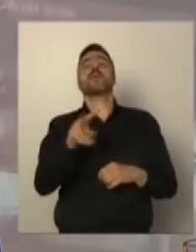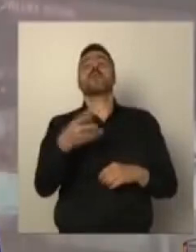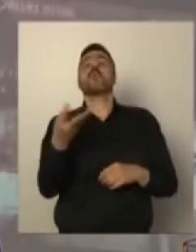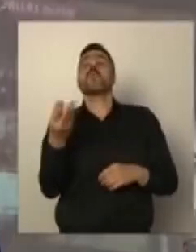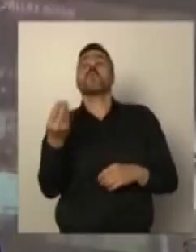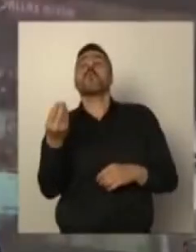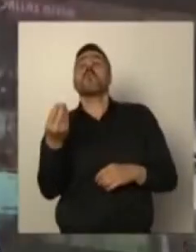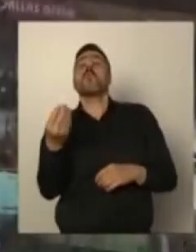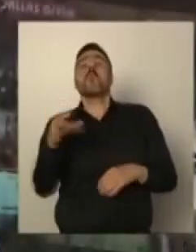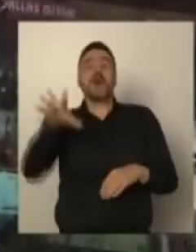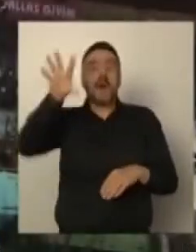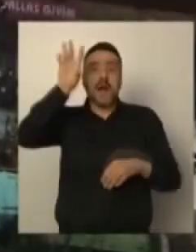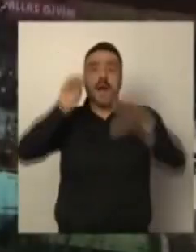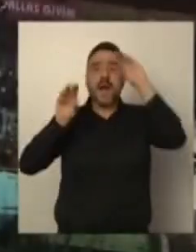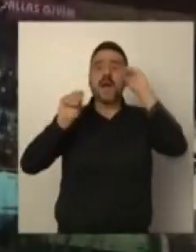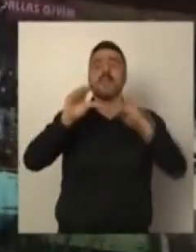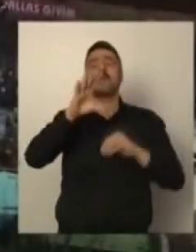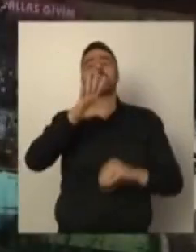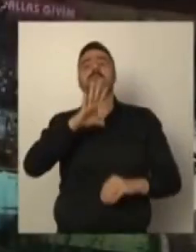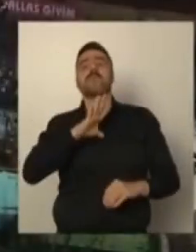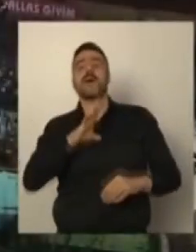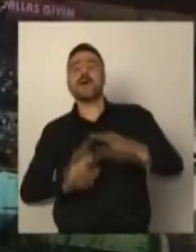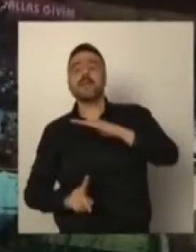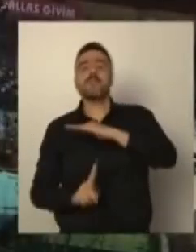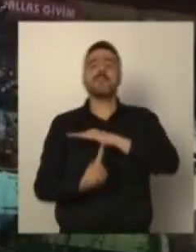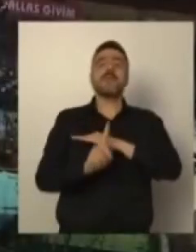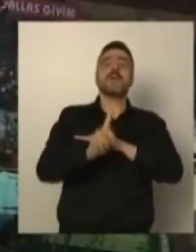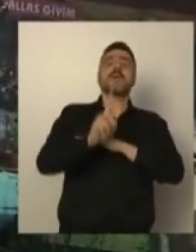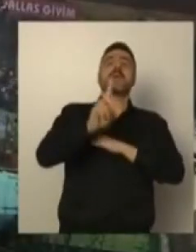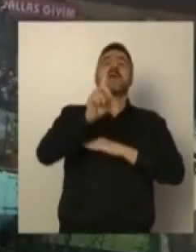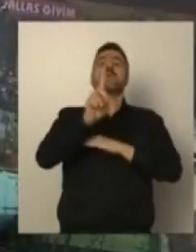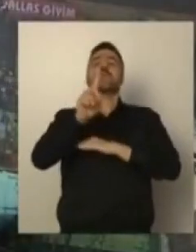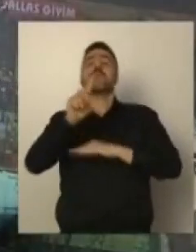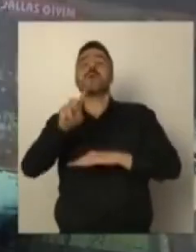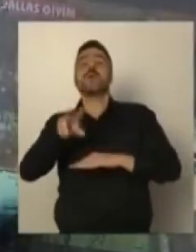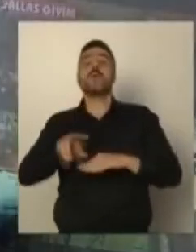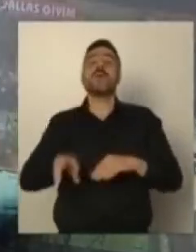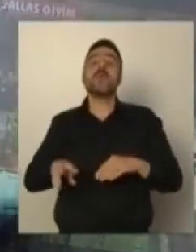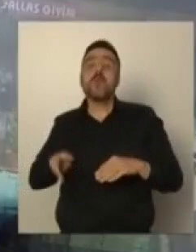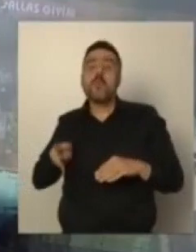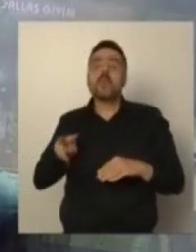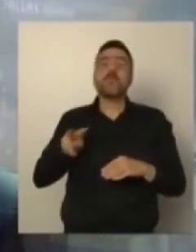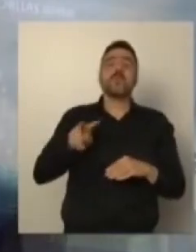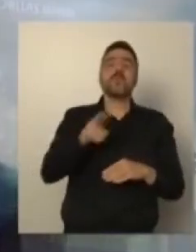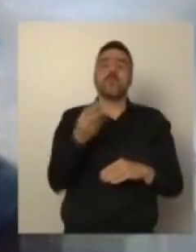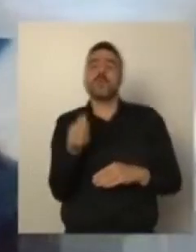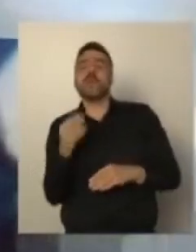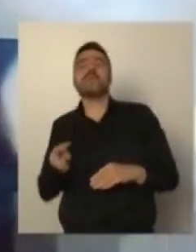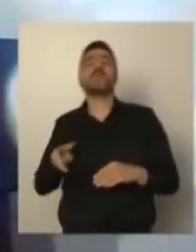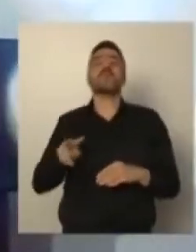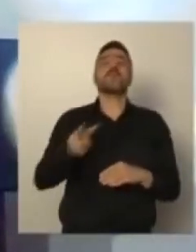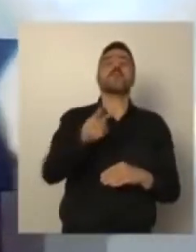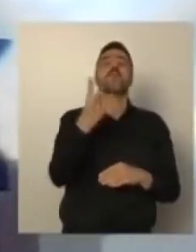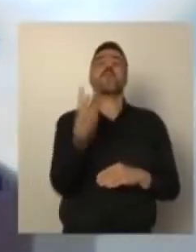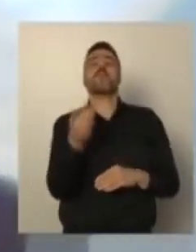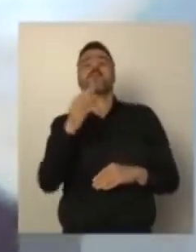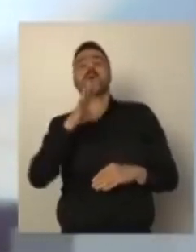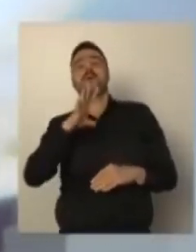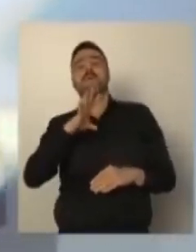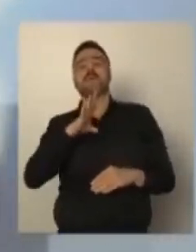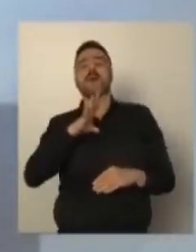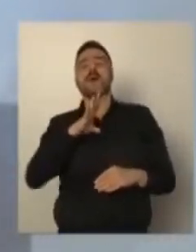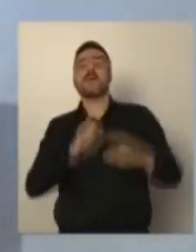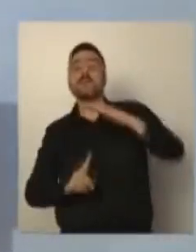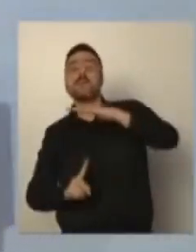taşımaktadır. Miraç bir erdem yolculuğudur. Bir fazilet yolculuğudur. Miraç